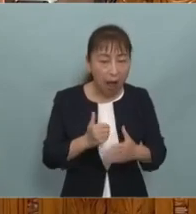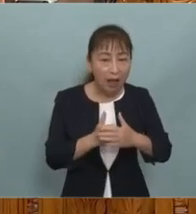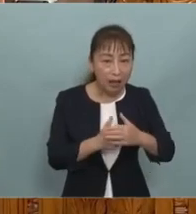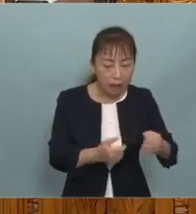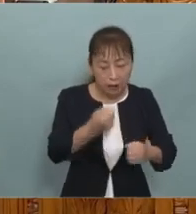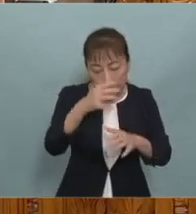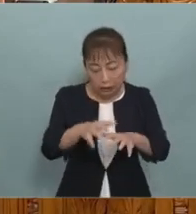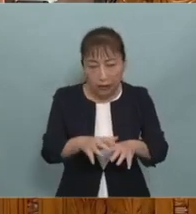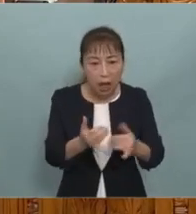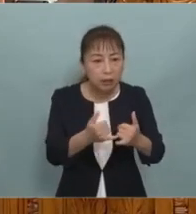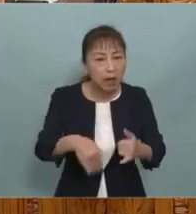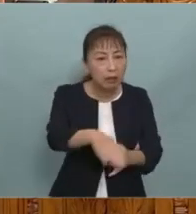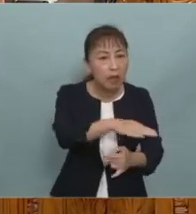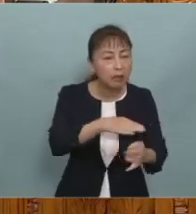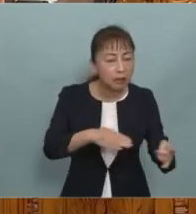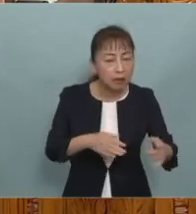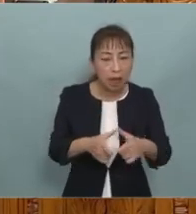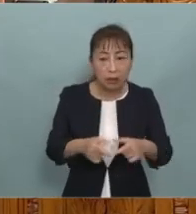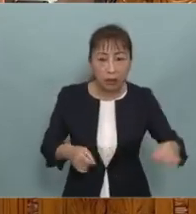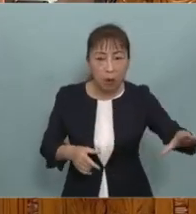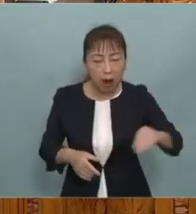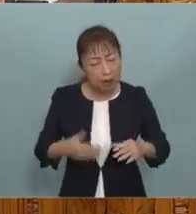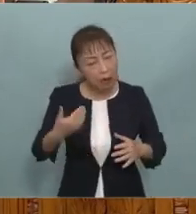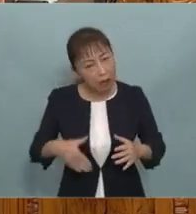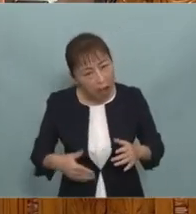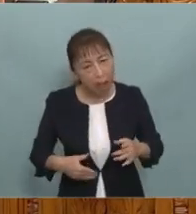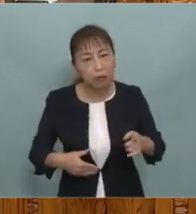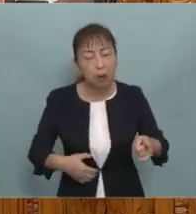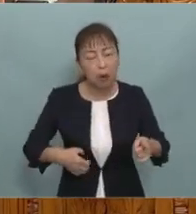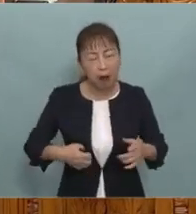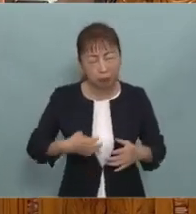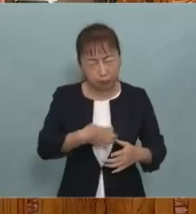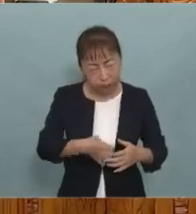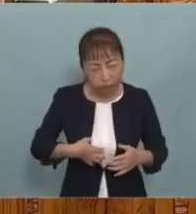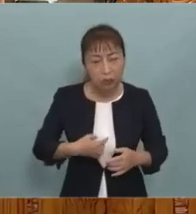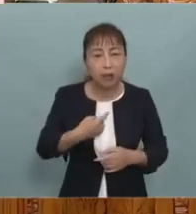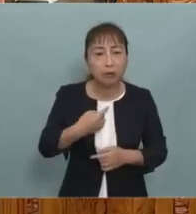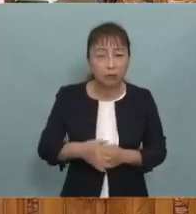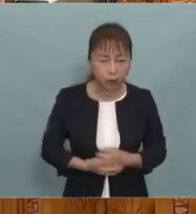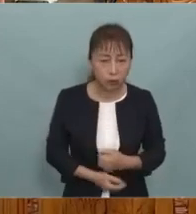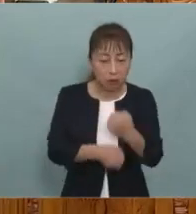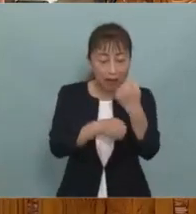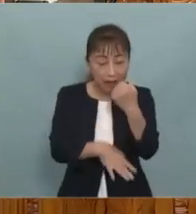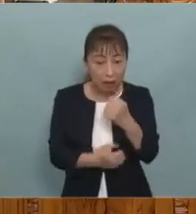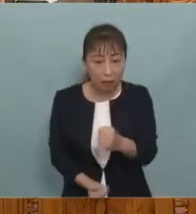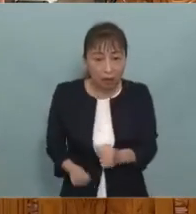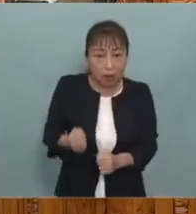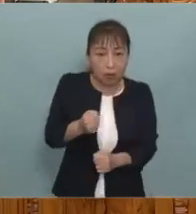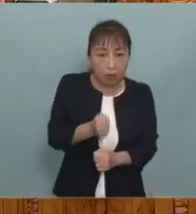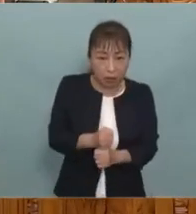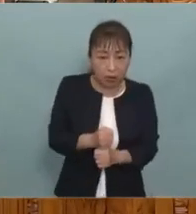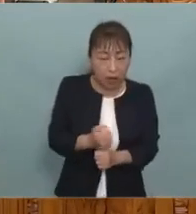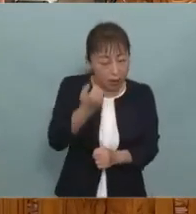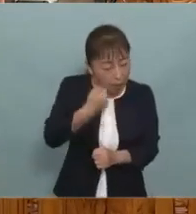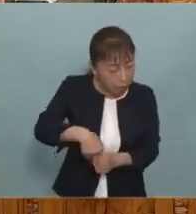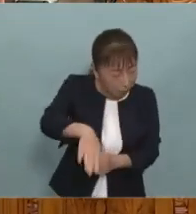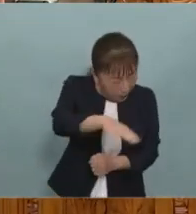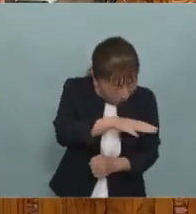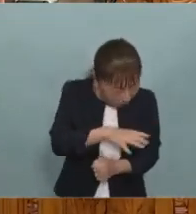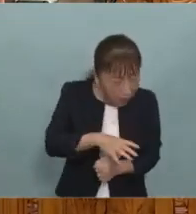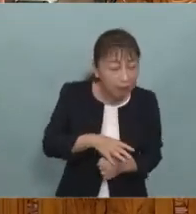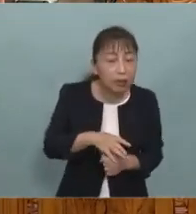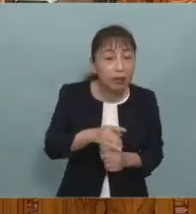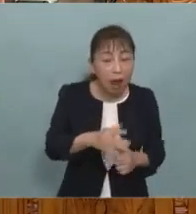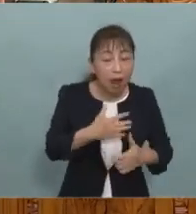が実現していないことは通婚の極みです日長平安宣言の原点に立ち返り全ての拉会社